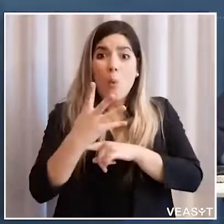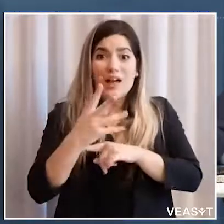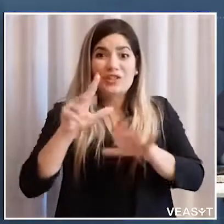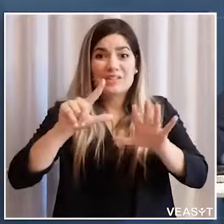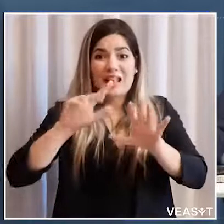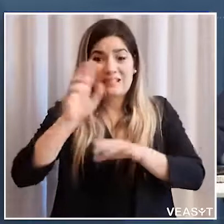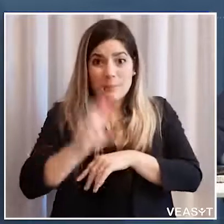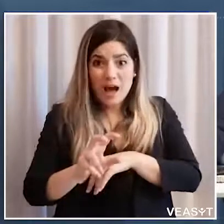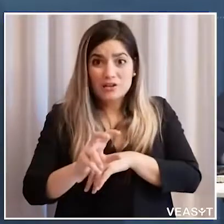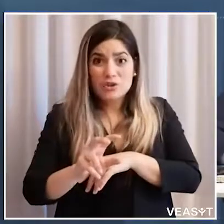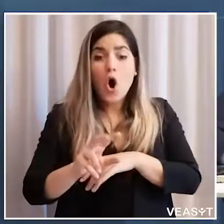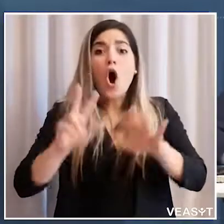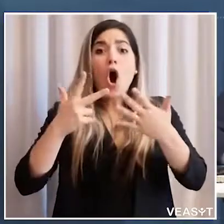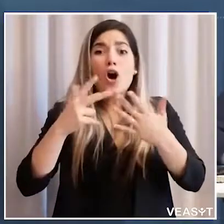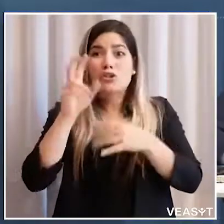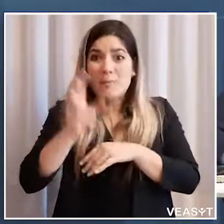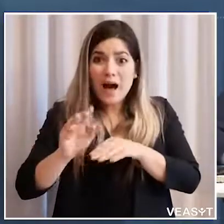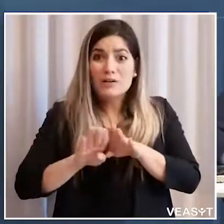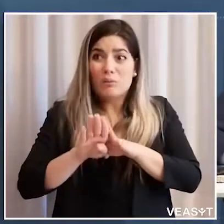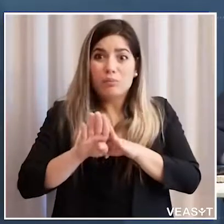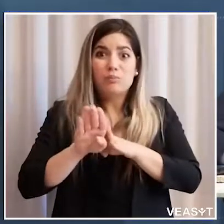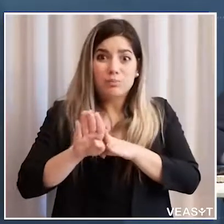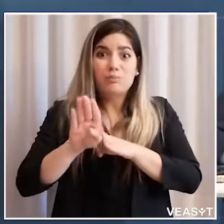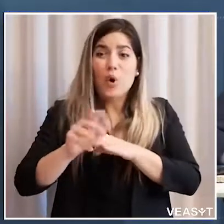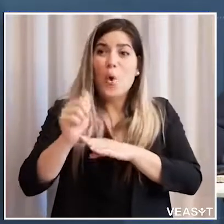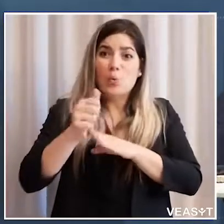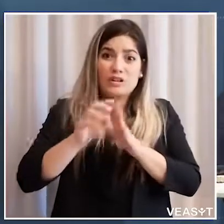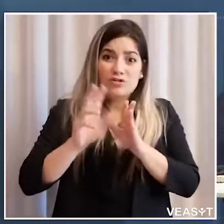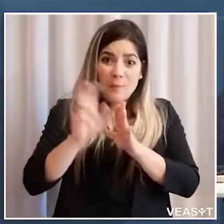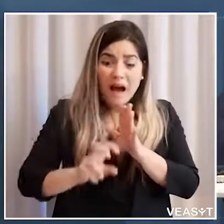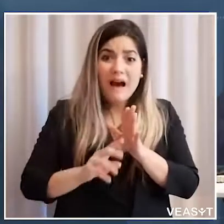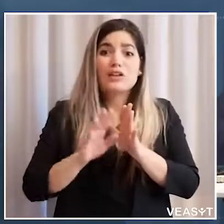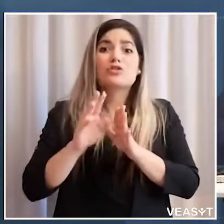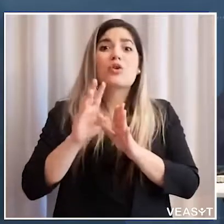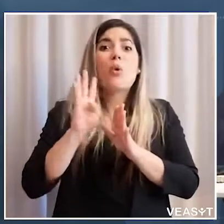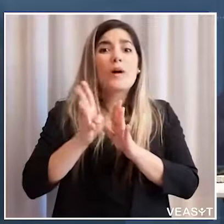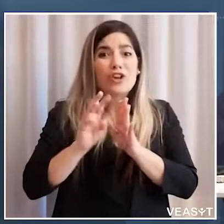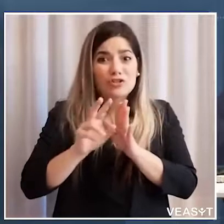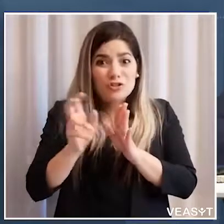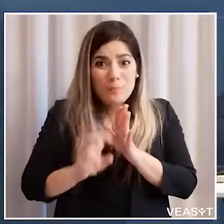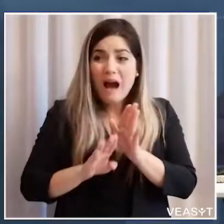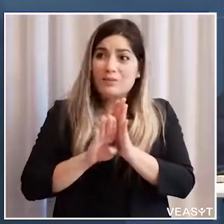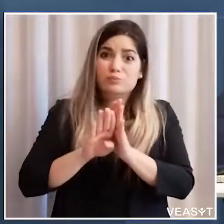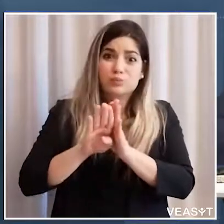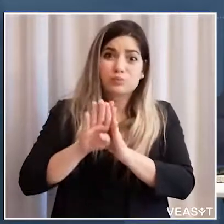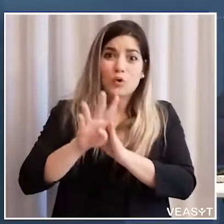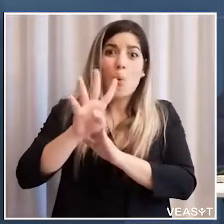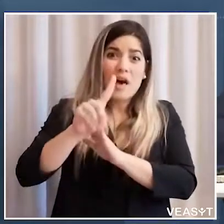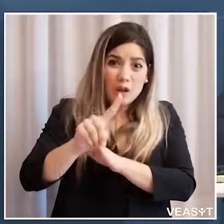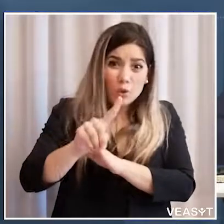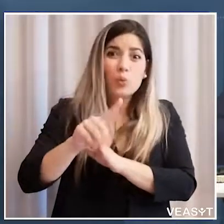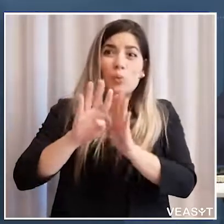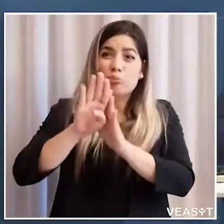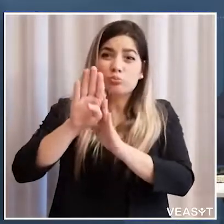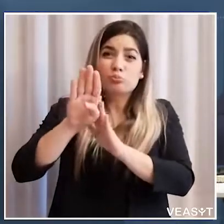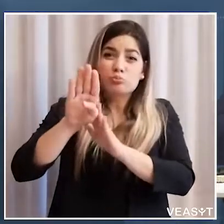marzo 59 i casi 8 mar 17 nuovi casi 11 marzo 25 nuovi casi 14 marzo